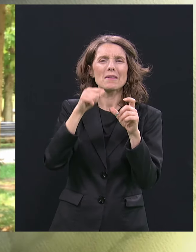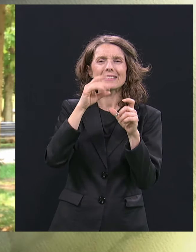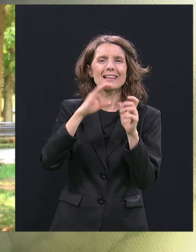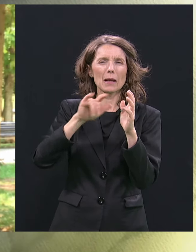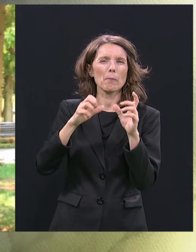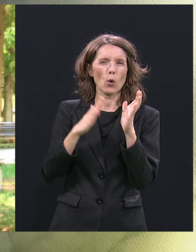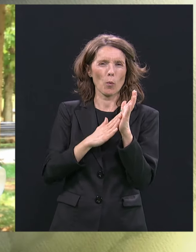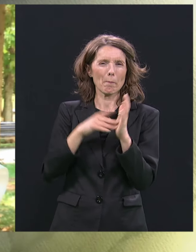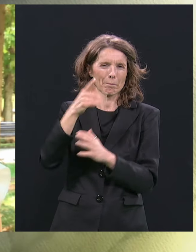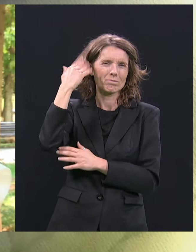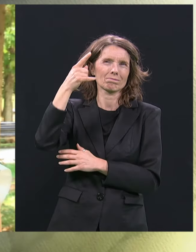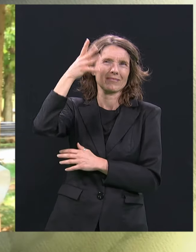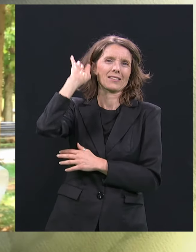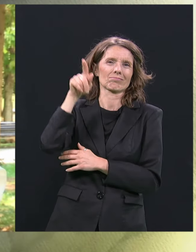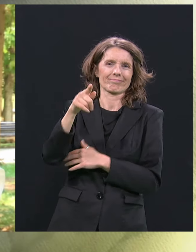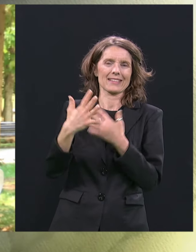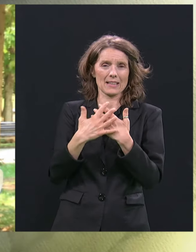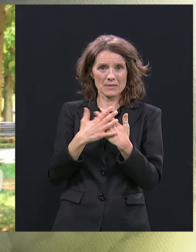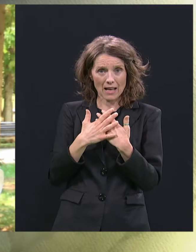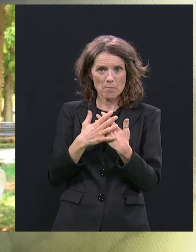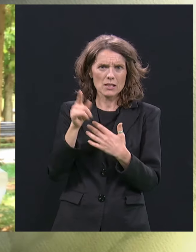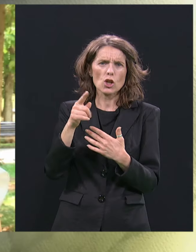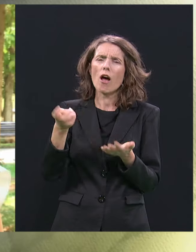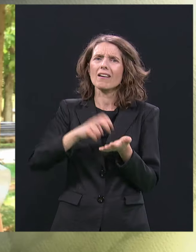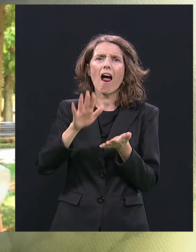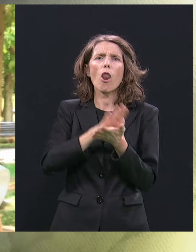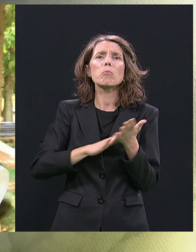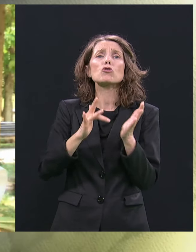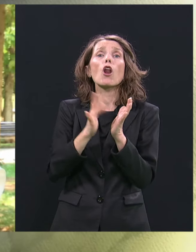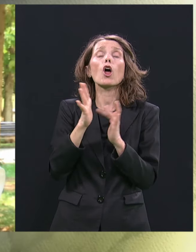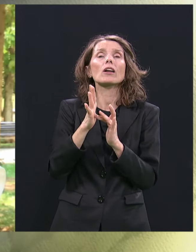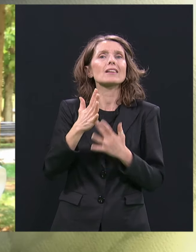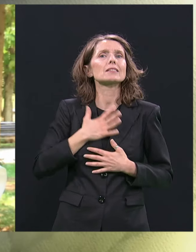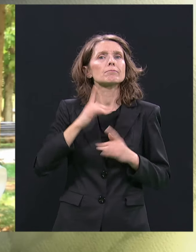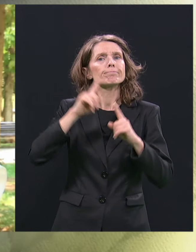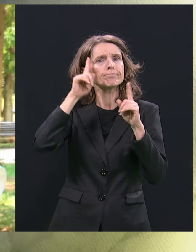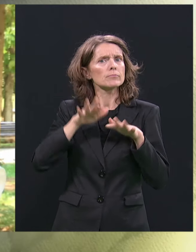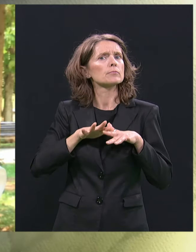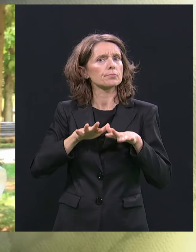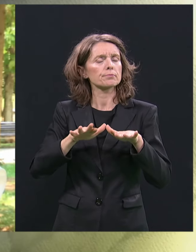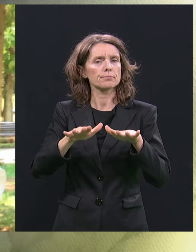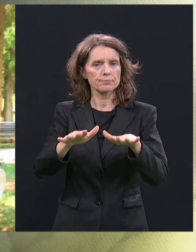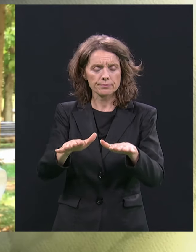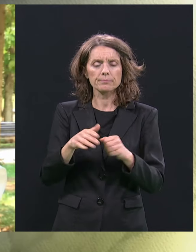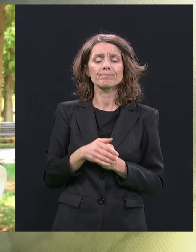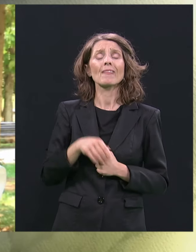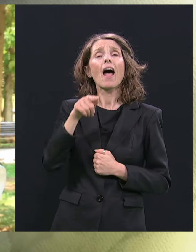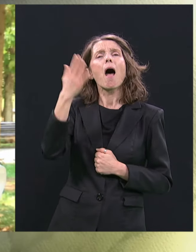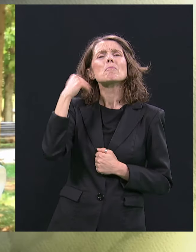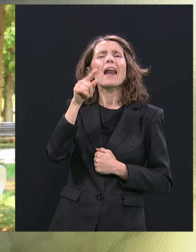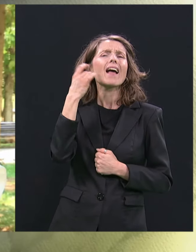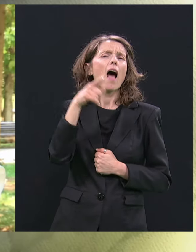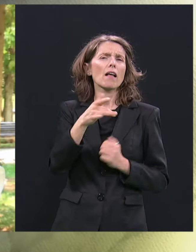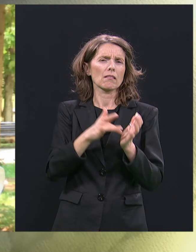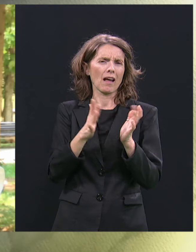najinteresantnije jeste da stradanje Isusa Hrista na tom časnom krstu desilo se za vreme Rimskog carstva i